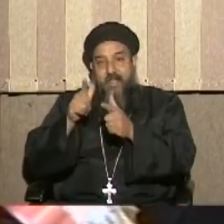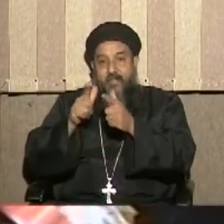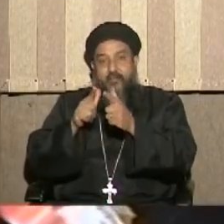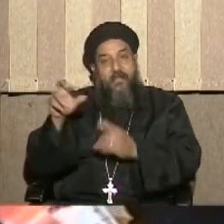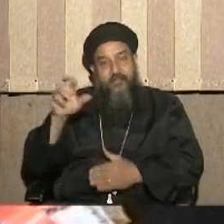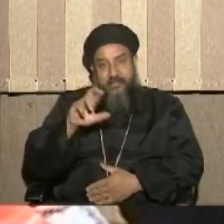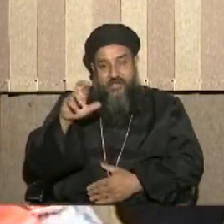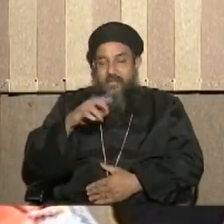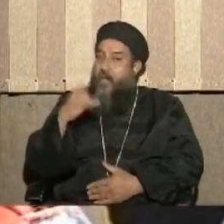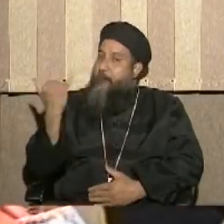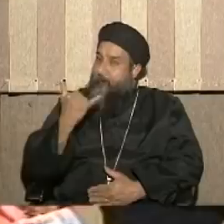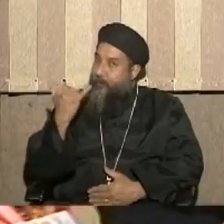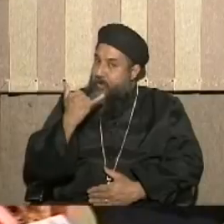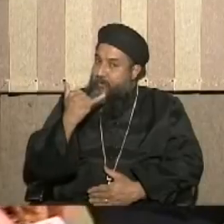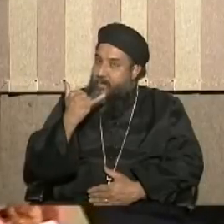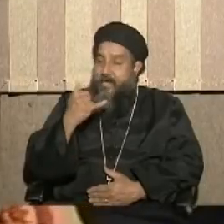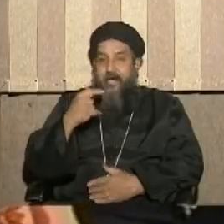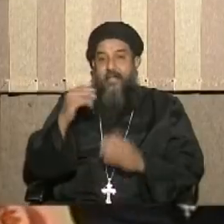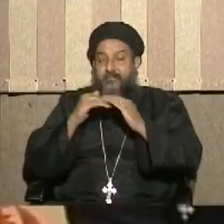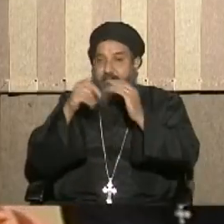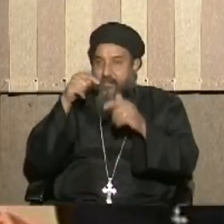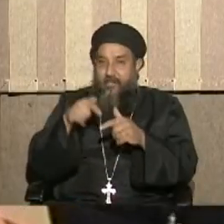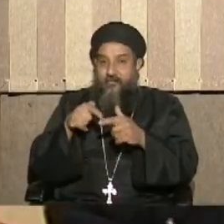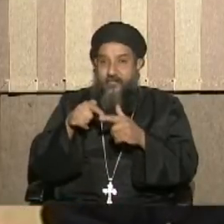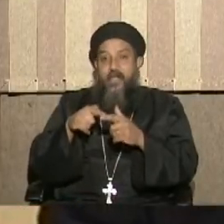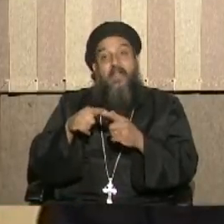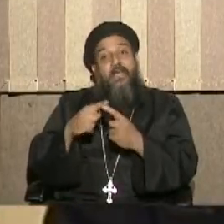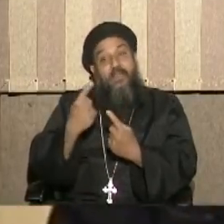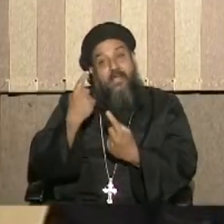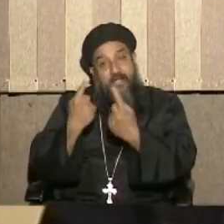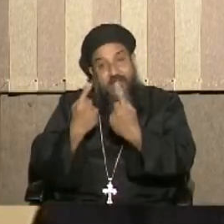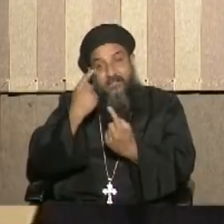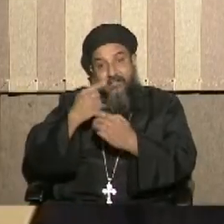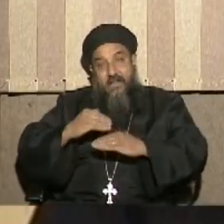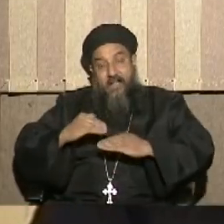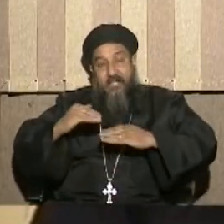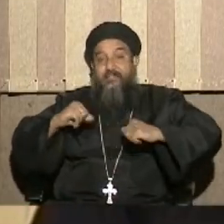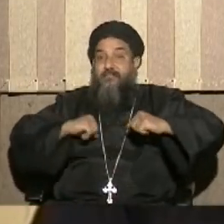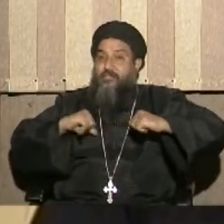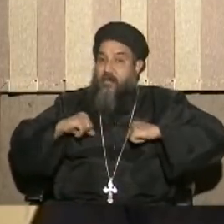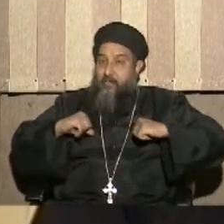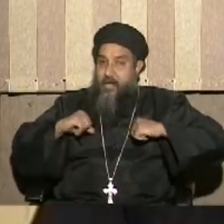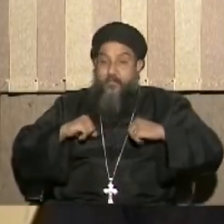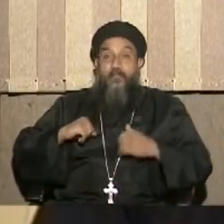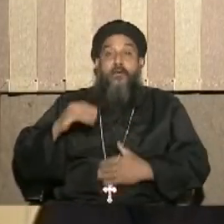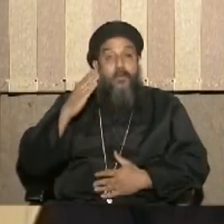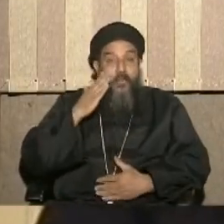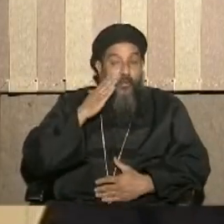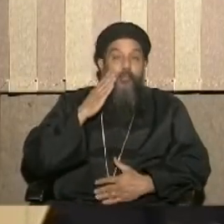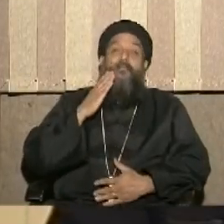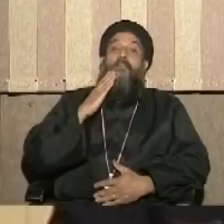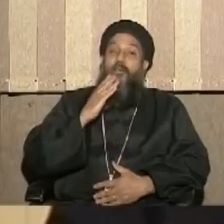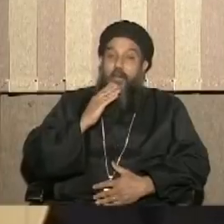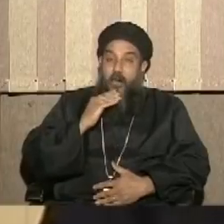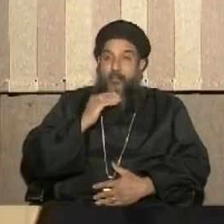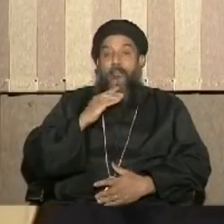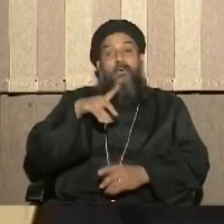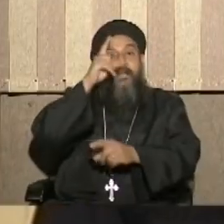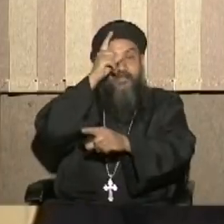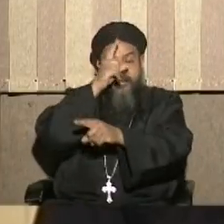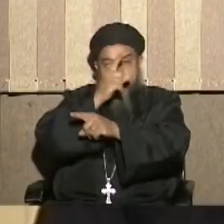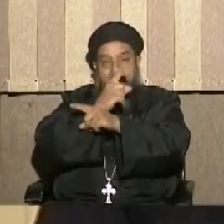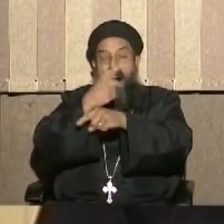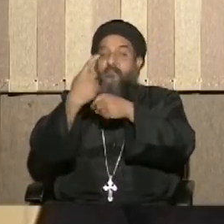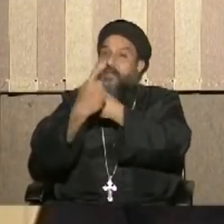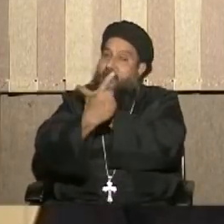الدينية مهمة جدا في جيلنا المعاصر لأنها تزرع في قلوب شبابنا وأسرنا القبطية القدوة